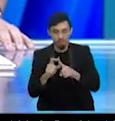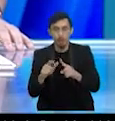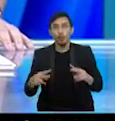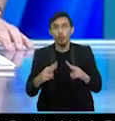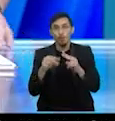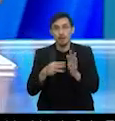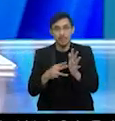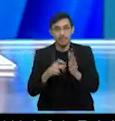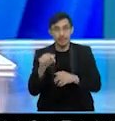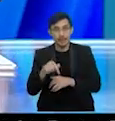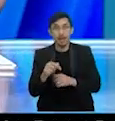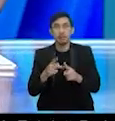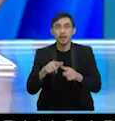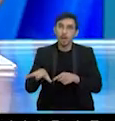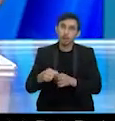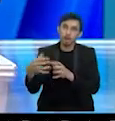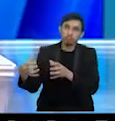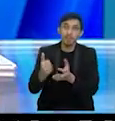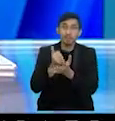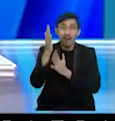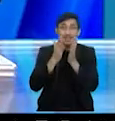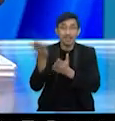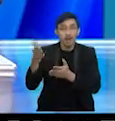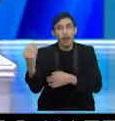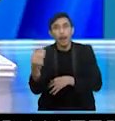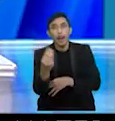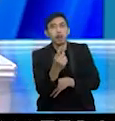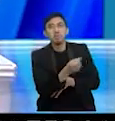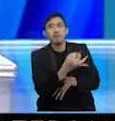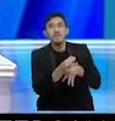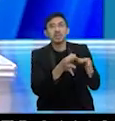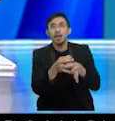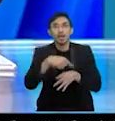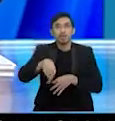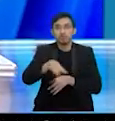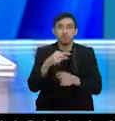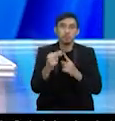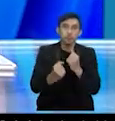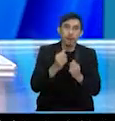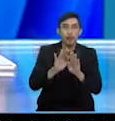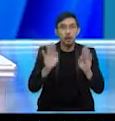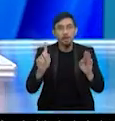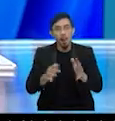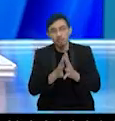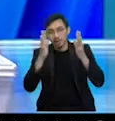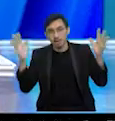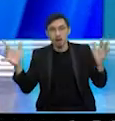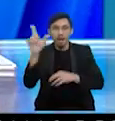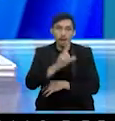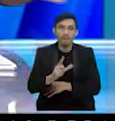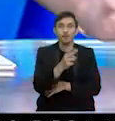HT mengajak rombongan perusahaan asal Malaysia tersebut berkeliling melihat sejumlah fasilitas korporasi sebagai perusahaan media terbesar